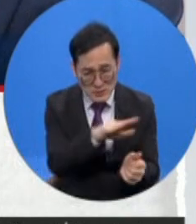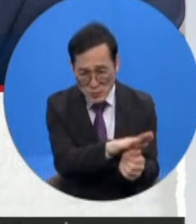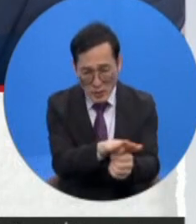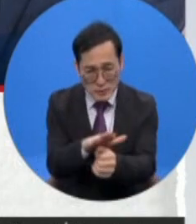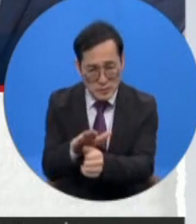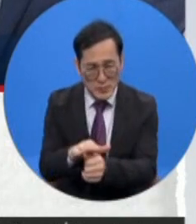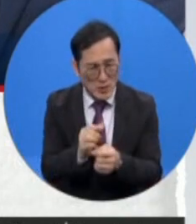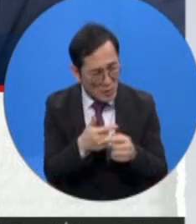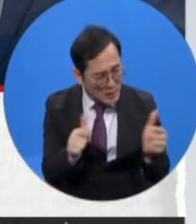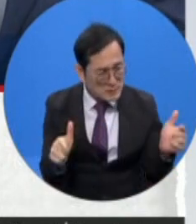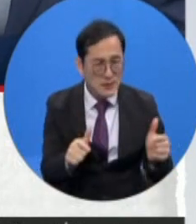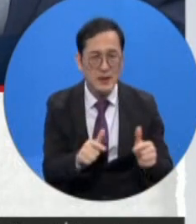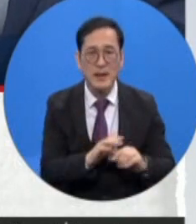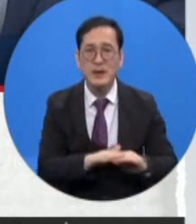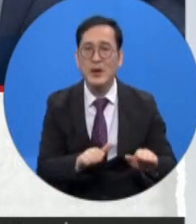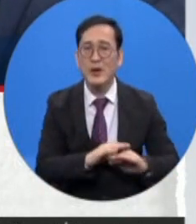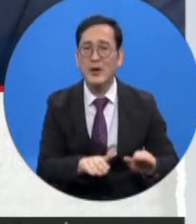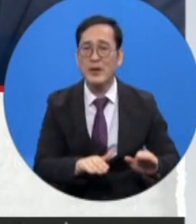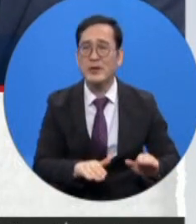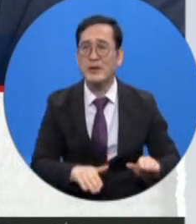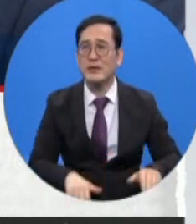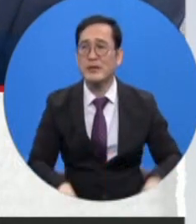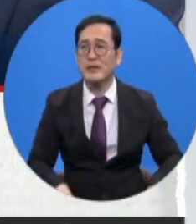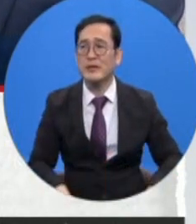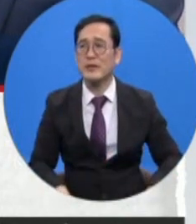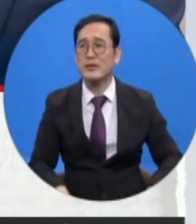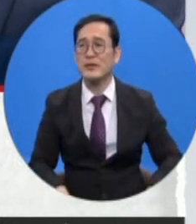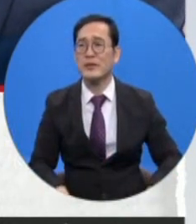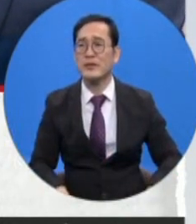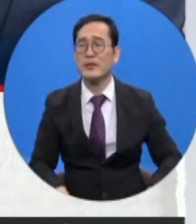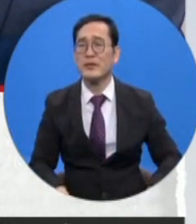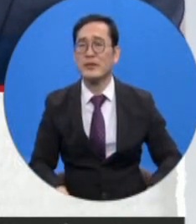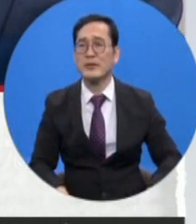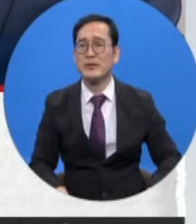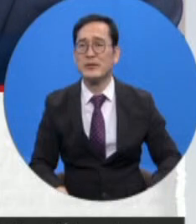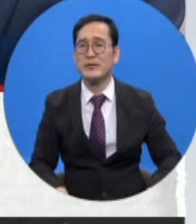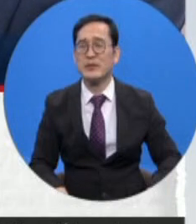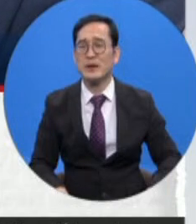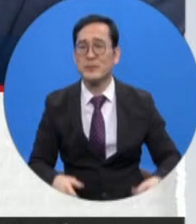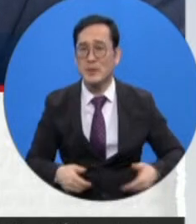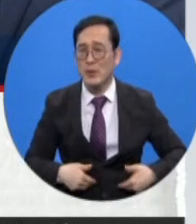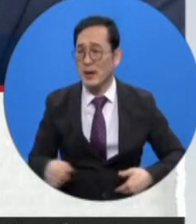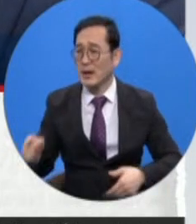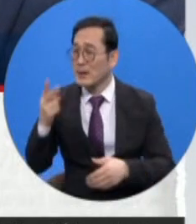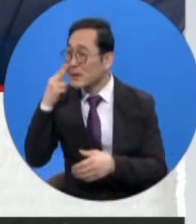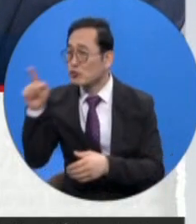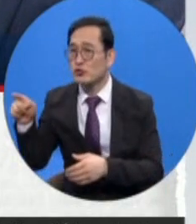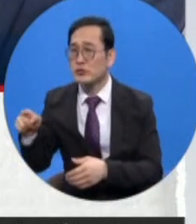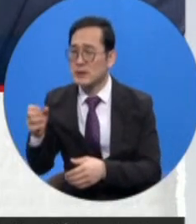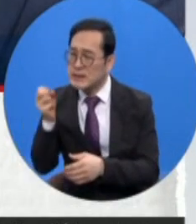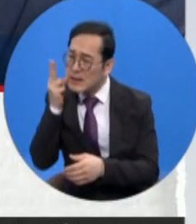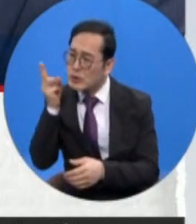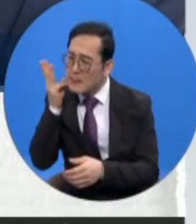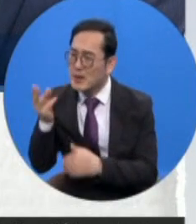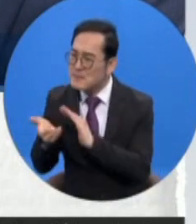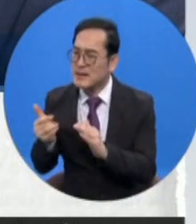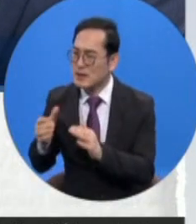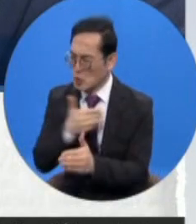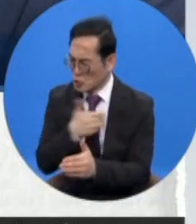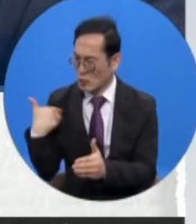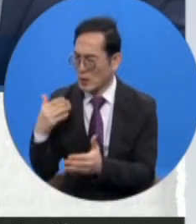사람에 대한 최소한 두 3개월의 인건비는 미국은 줬거든요. 그런 식으로라고 해야지 네. 대통령의